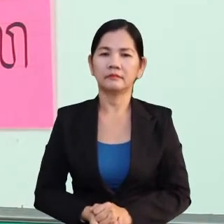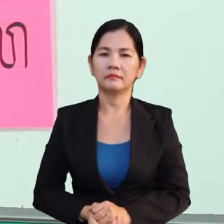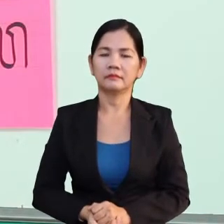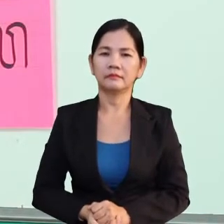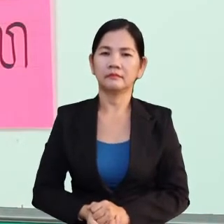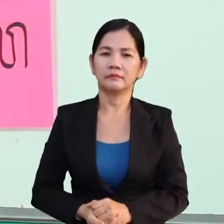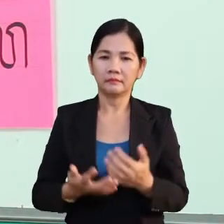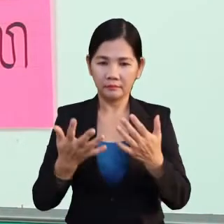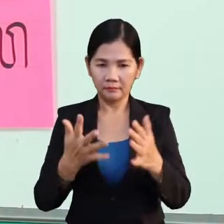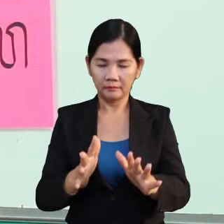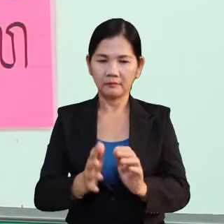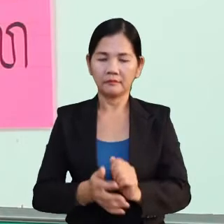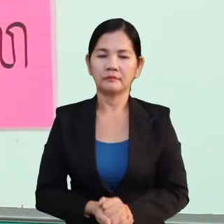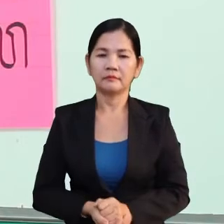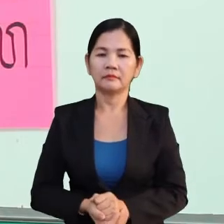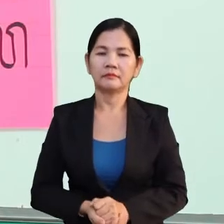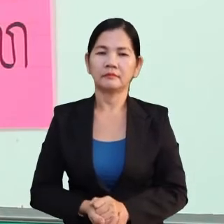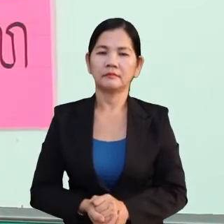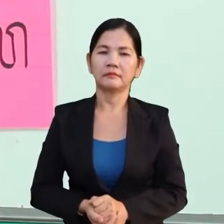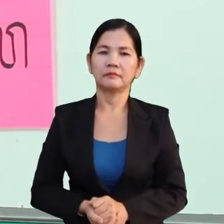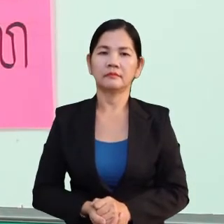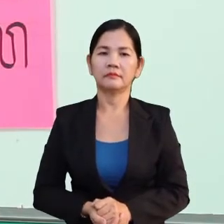ចារួចរាល់កូនលើកក្តារឈ្នួនឡើងកូន